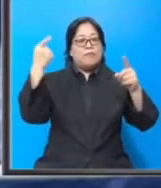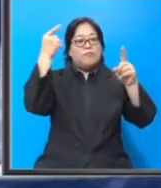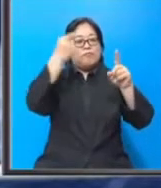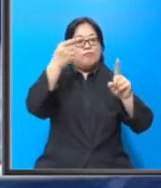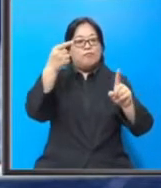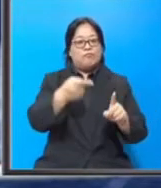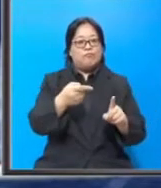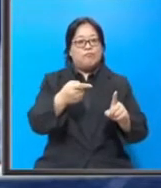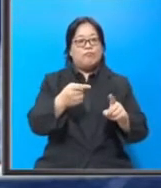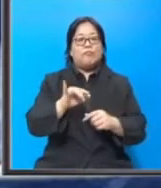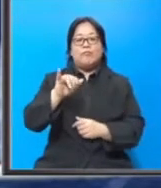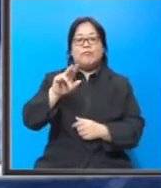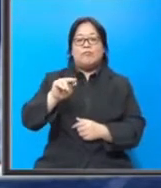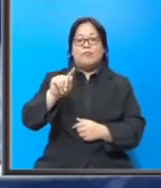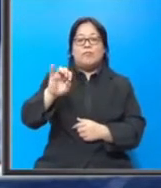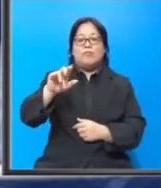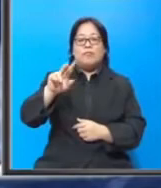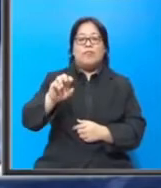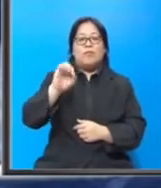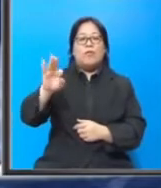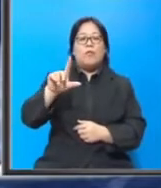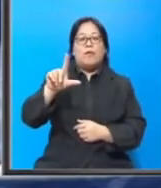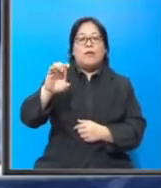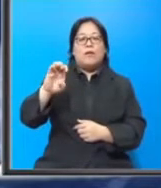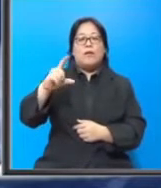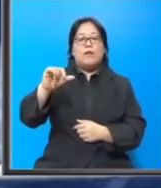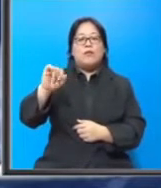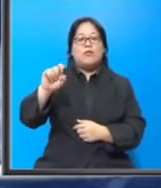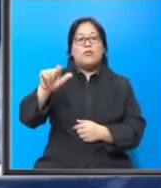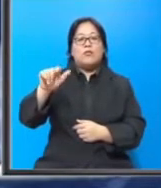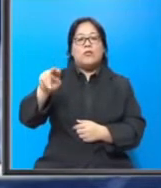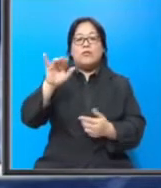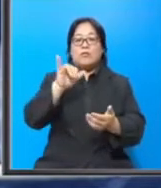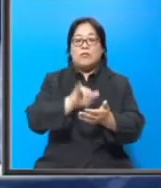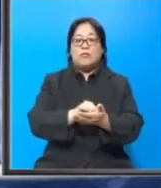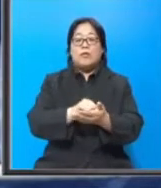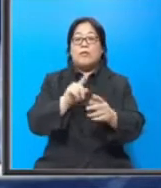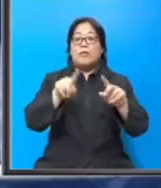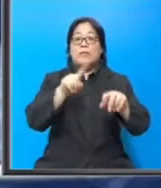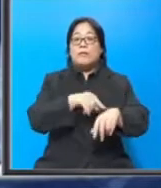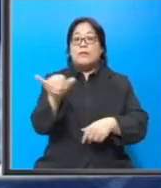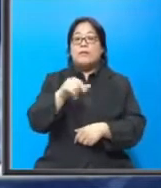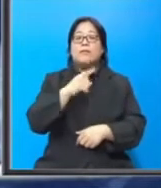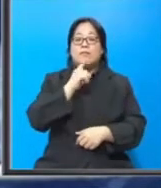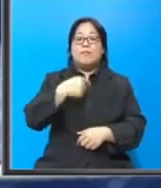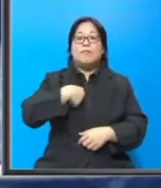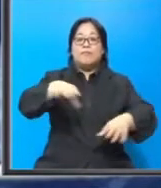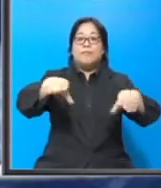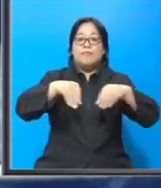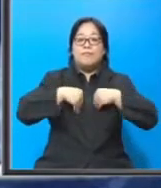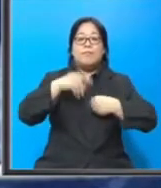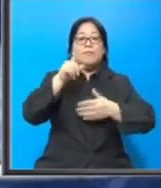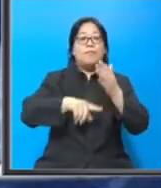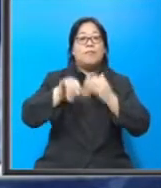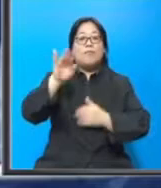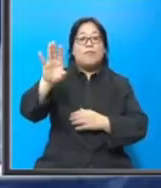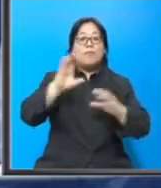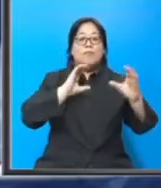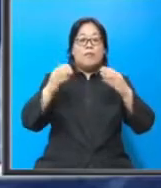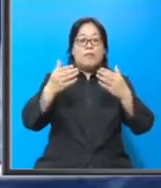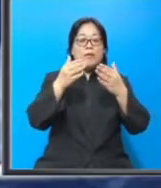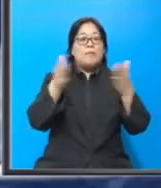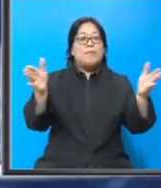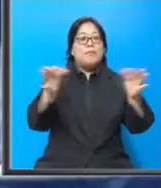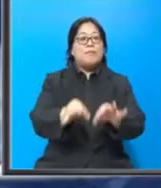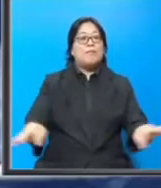tujuan tertentu. Intention of legislation itu tujuan tertentu. Tapi pada masa yang sama saya akui sebagaimana yang Berhormat sebut, kepentingan